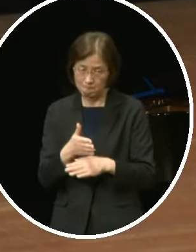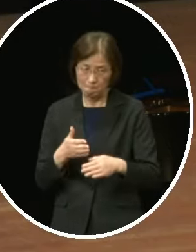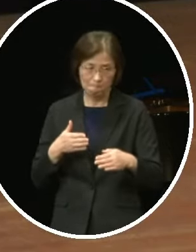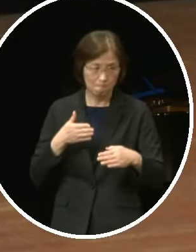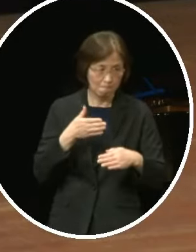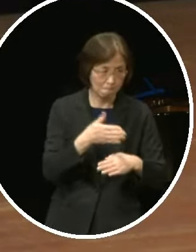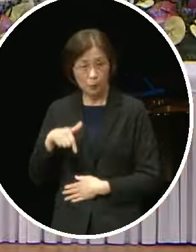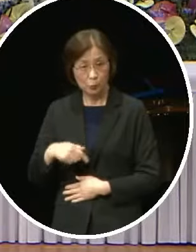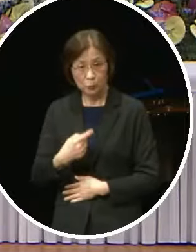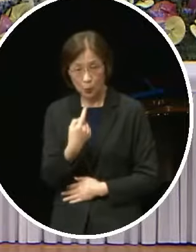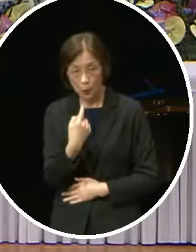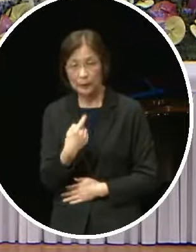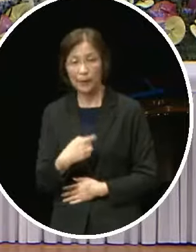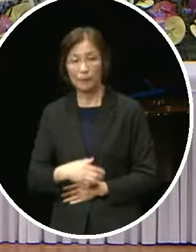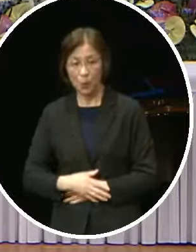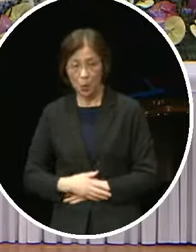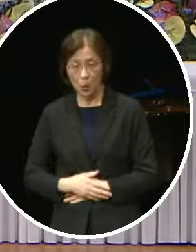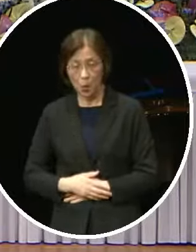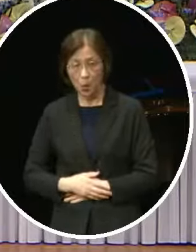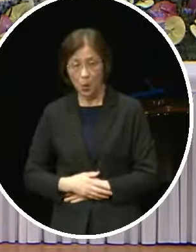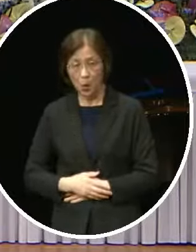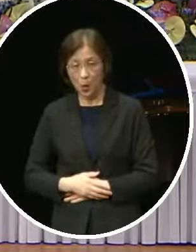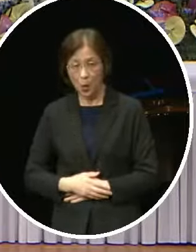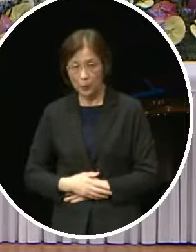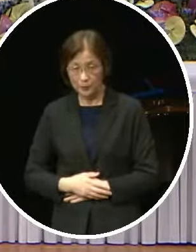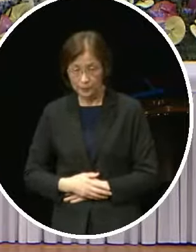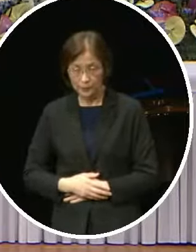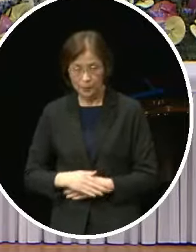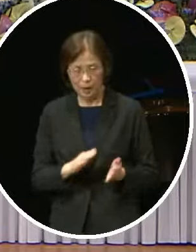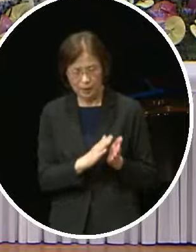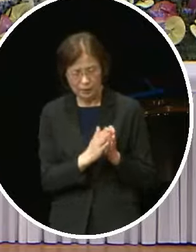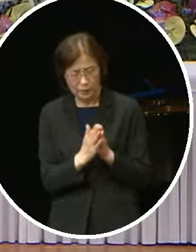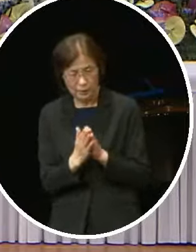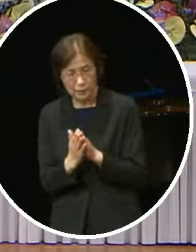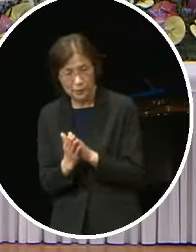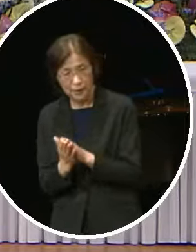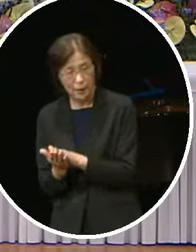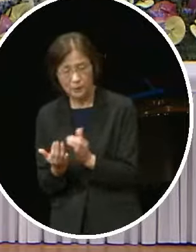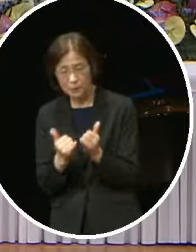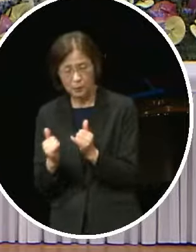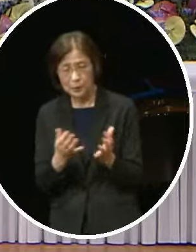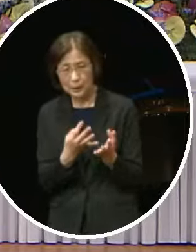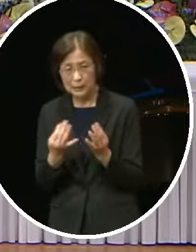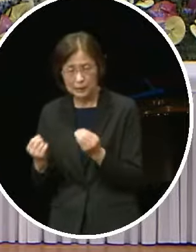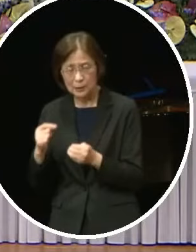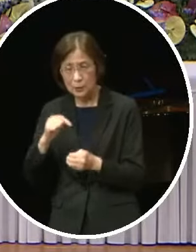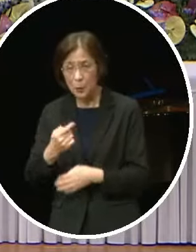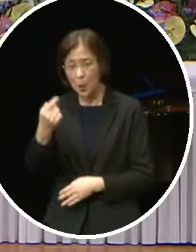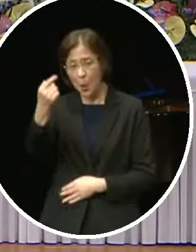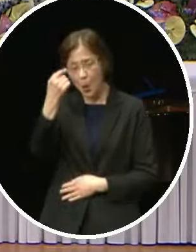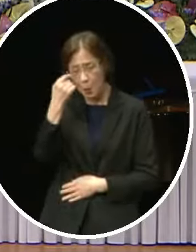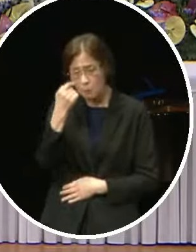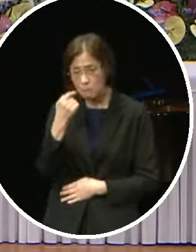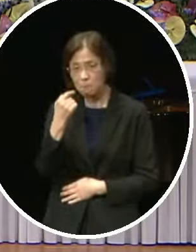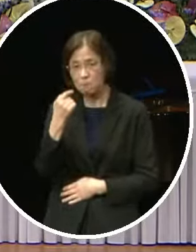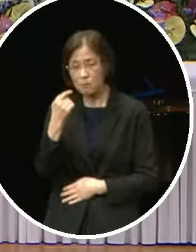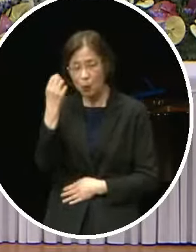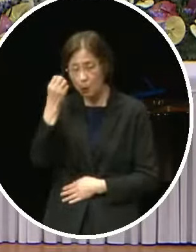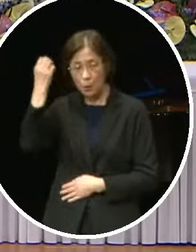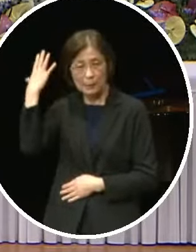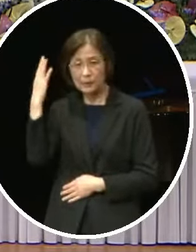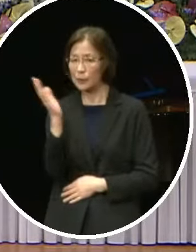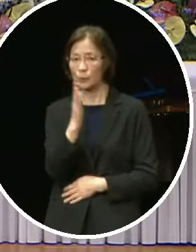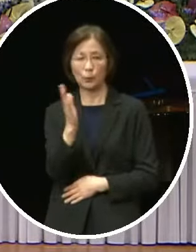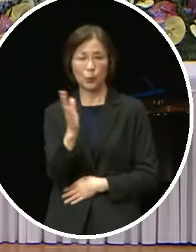。震災の大きな犠牲の上に得られた教訓を風化させることな